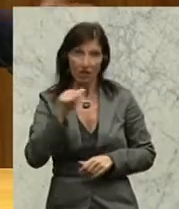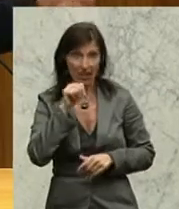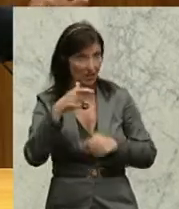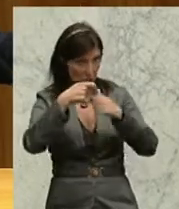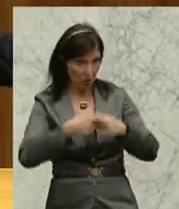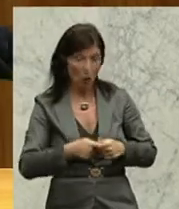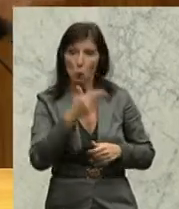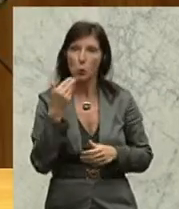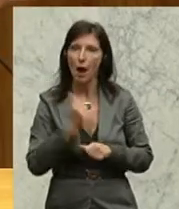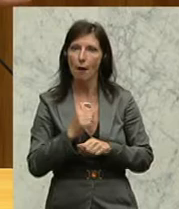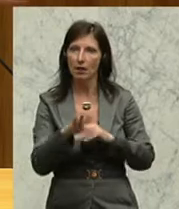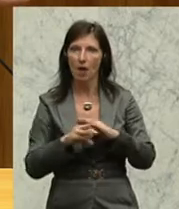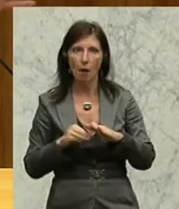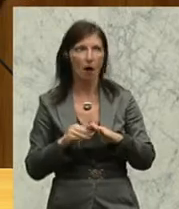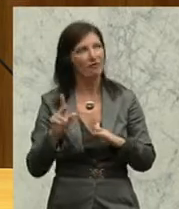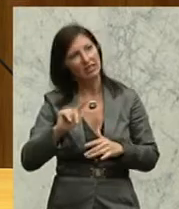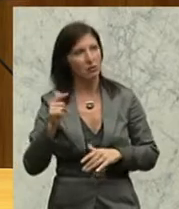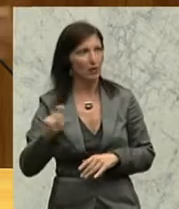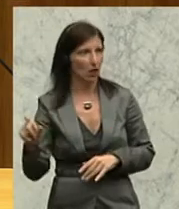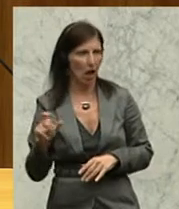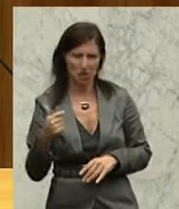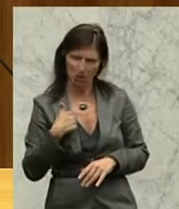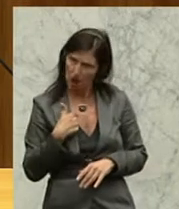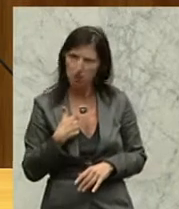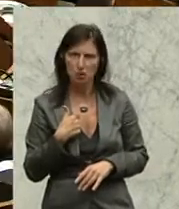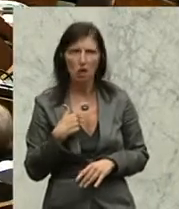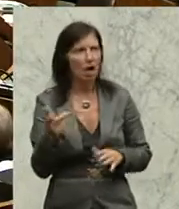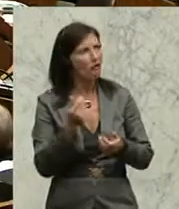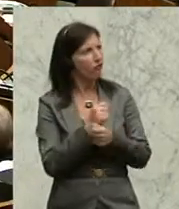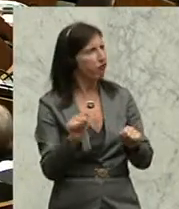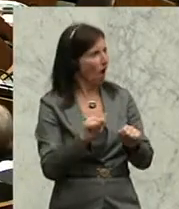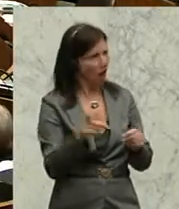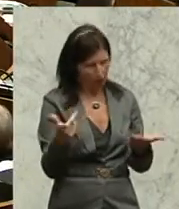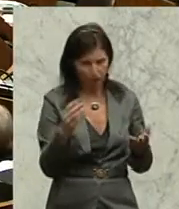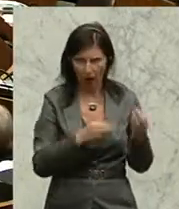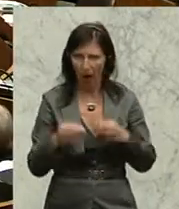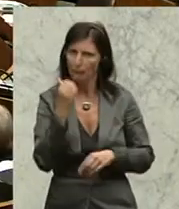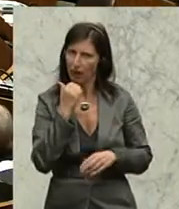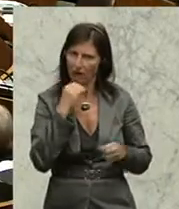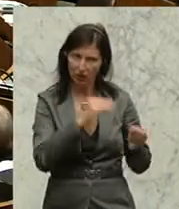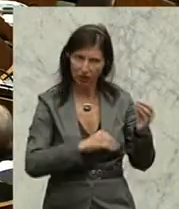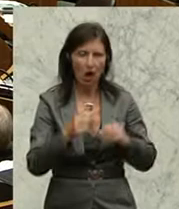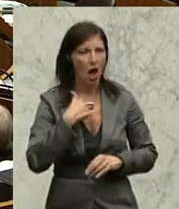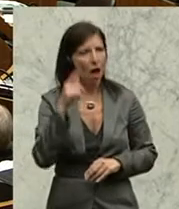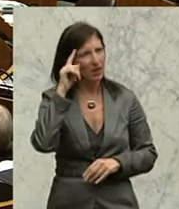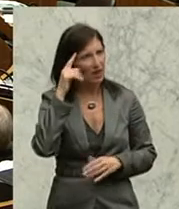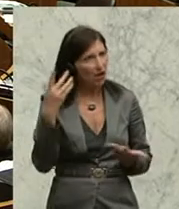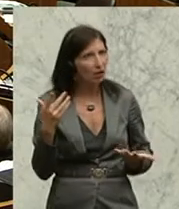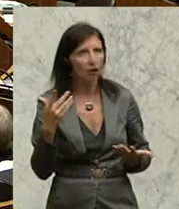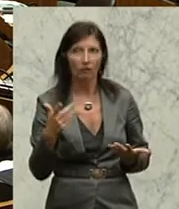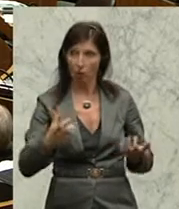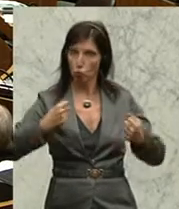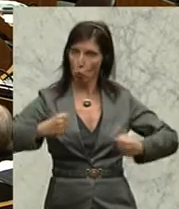arbeitnehmer zweiter klasse das vermutlich freier verein ein privater verein aber ich denke das sollte schon wenn man schon so stark auf wie